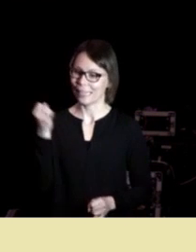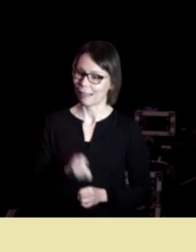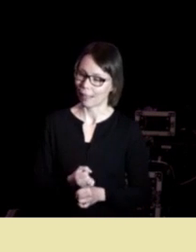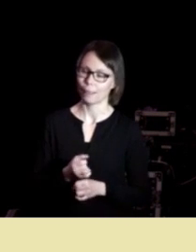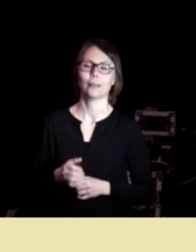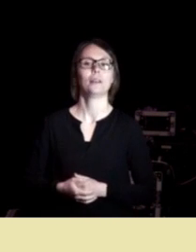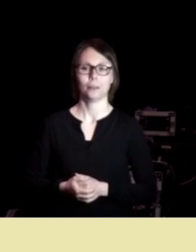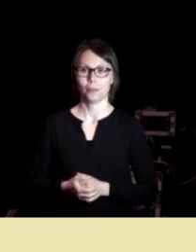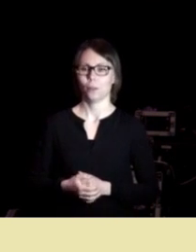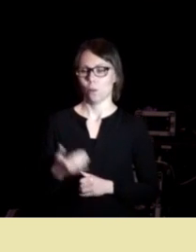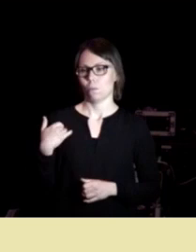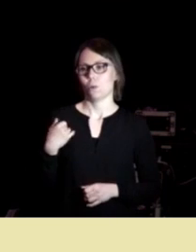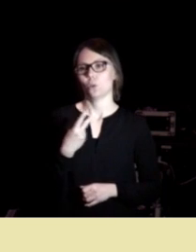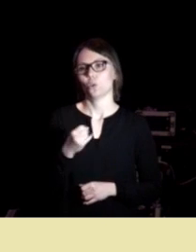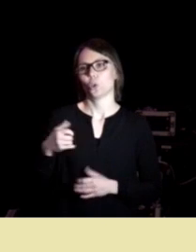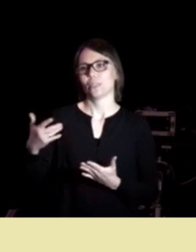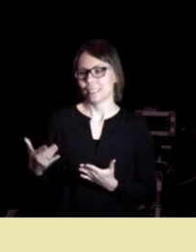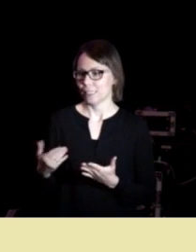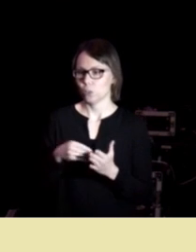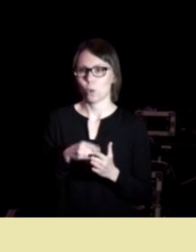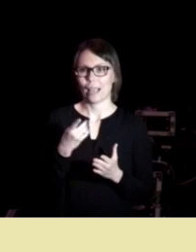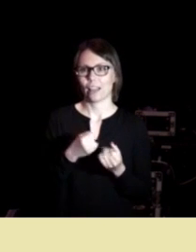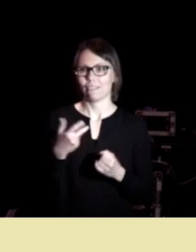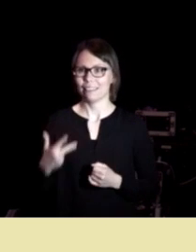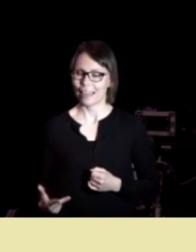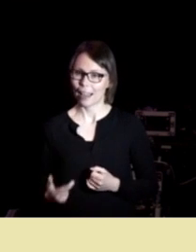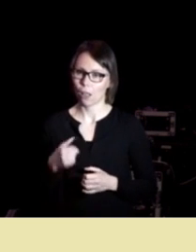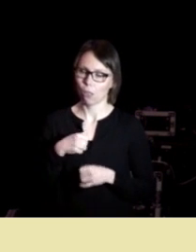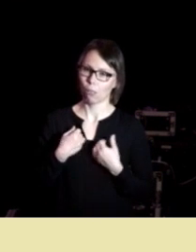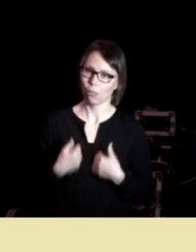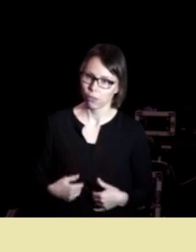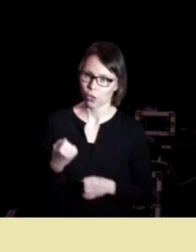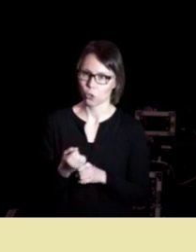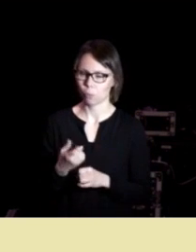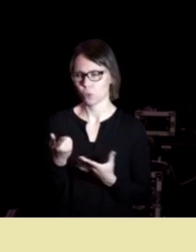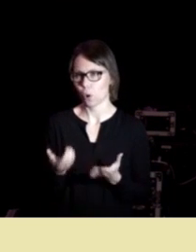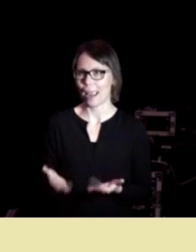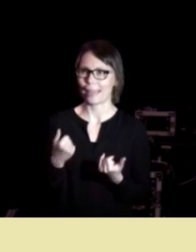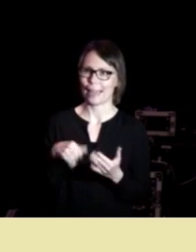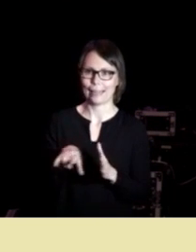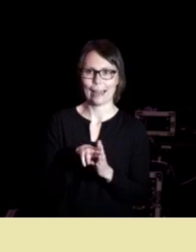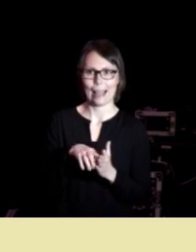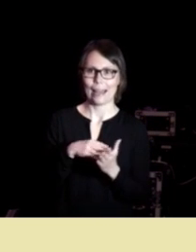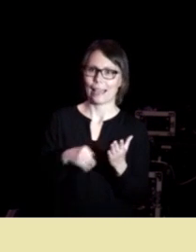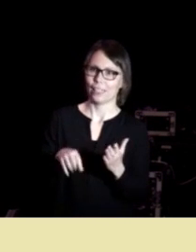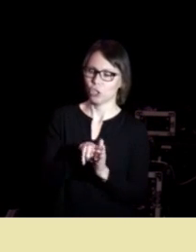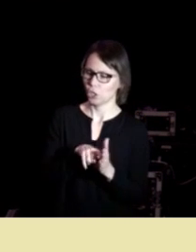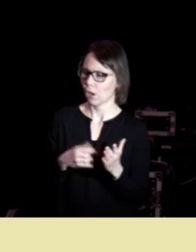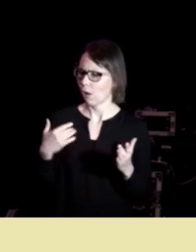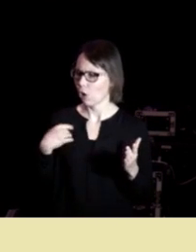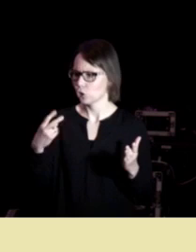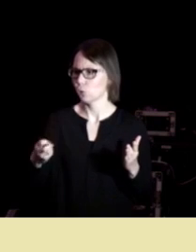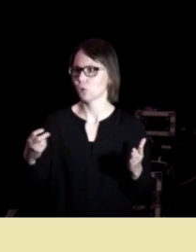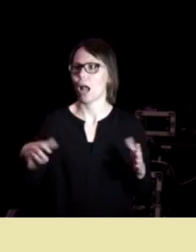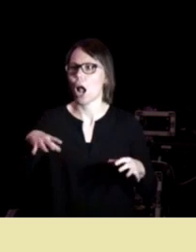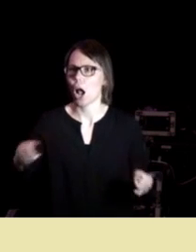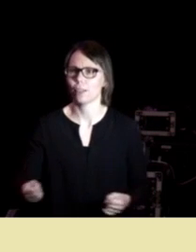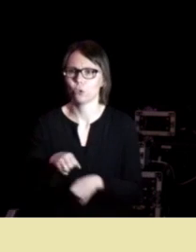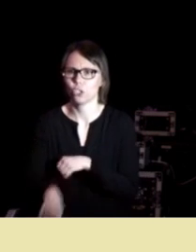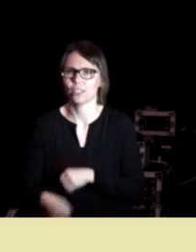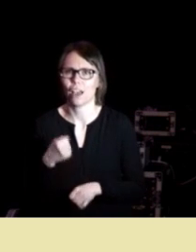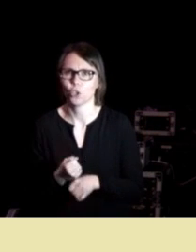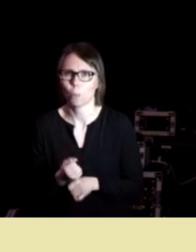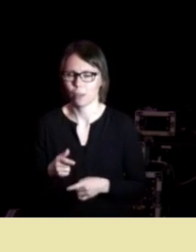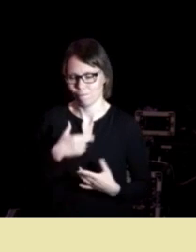virkeligheten. Og i 2010 så sto det at en av tre er utslitt av jobben. Og da er det enkelt regnestykke å si at i 2021 så er alle utslitt av jobben. Og